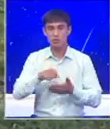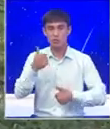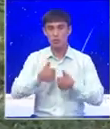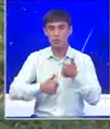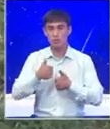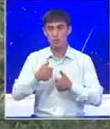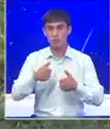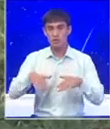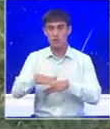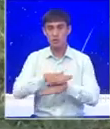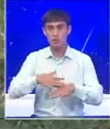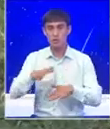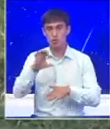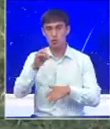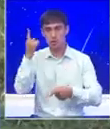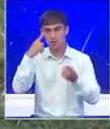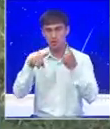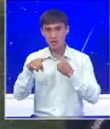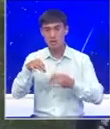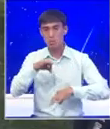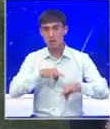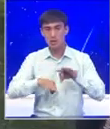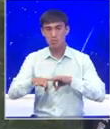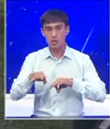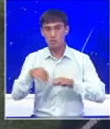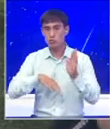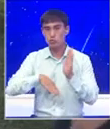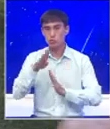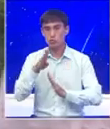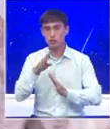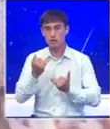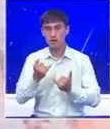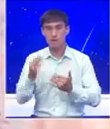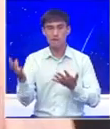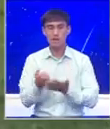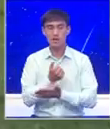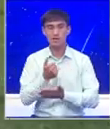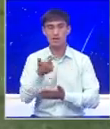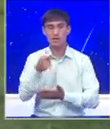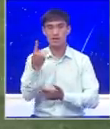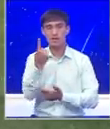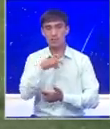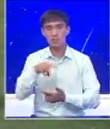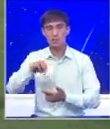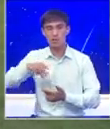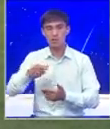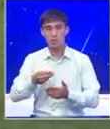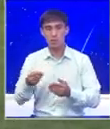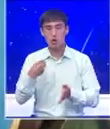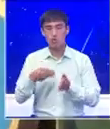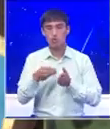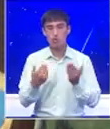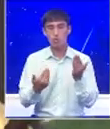конкурсе «Ярмарка социальных идей». Представленный проект был признан одним из лучших. На выигранный грант в 1 миллион тенге были